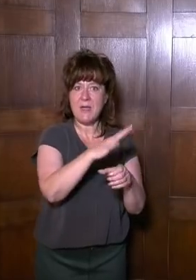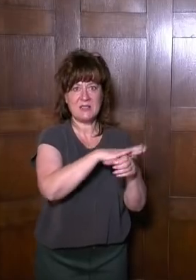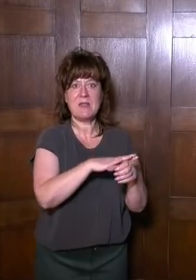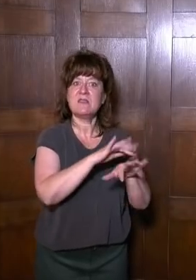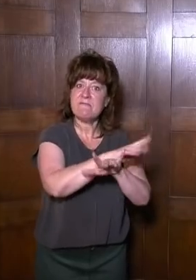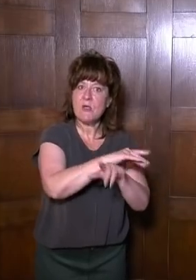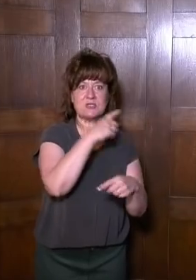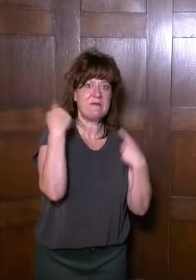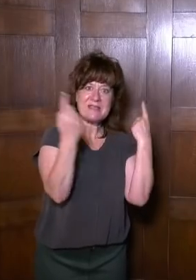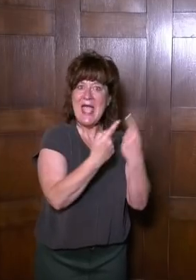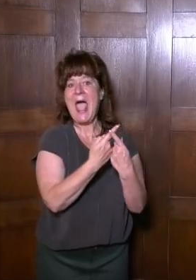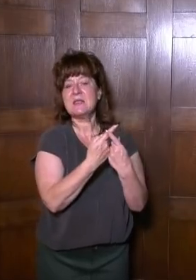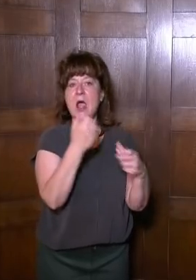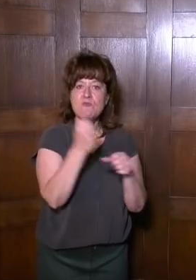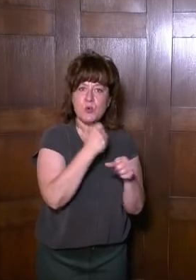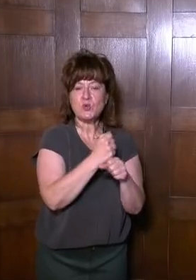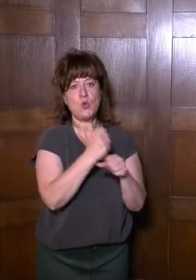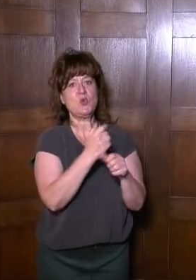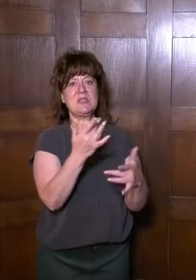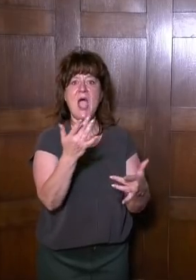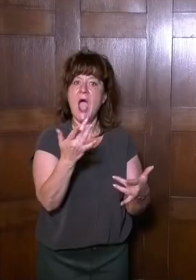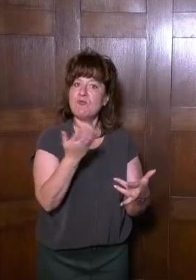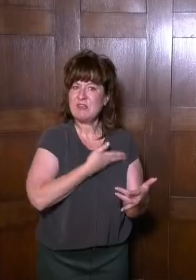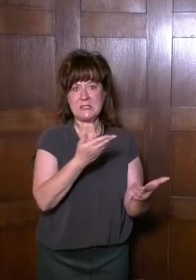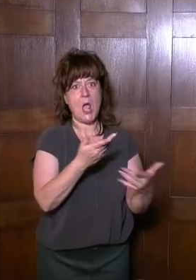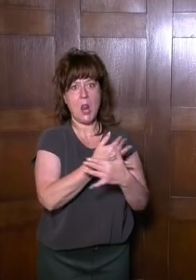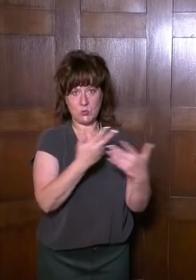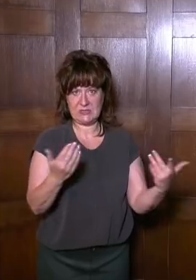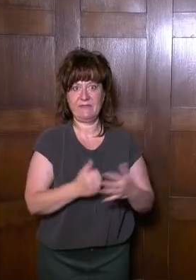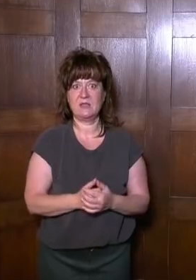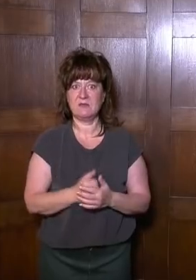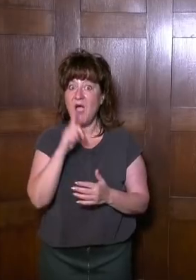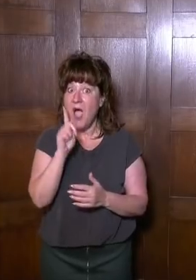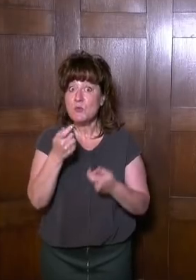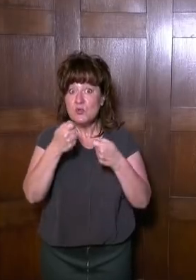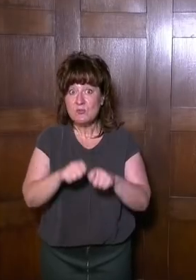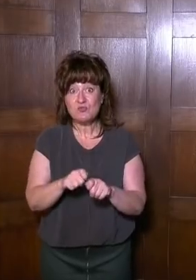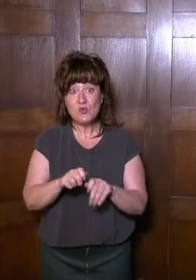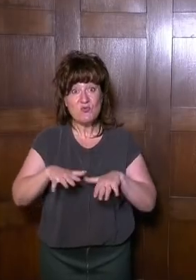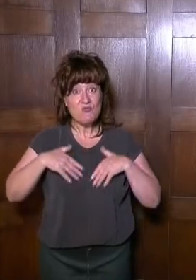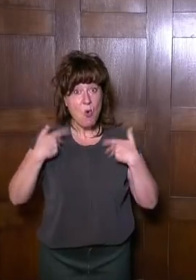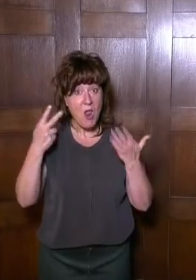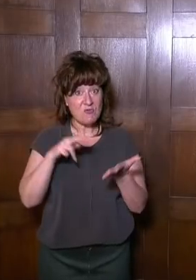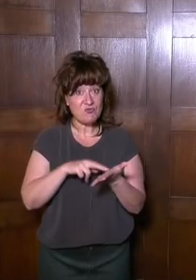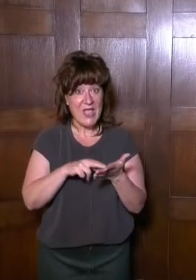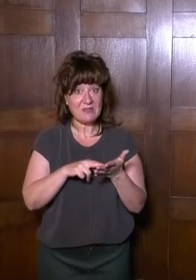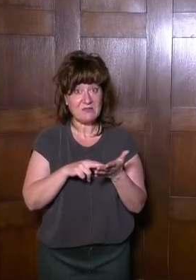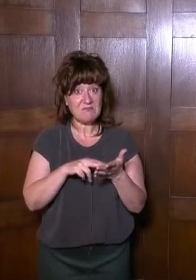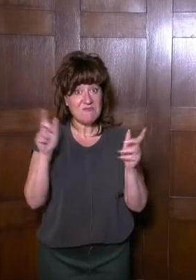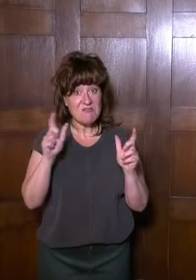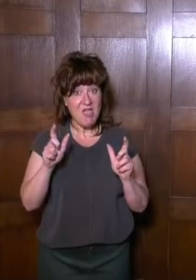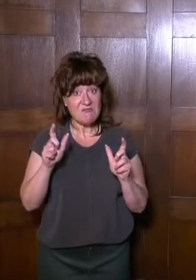pp. Produkte entstehen, Schicksale und dergleichen. Aber was am Ende steht, ist der Wohlstand einer Gesellschaft, der soziale